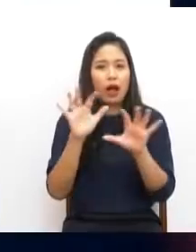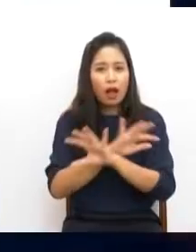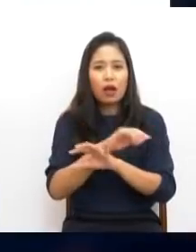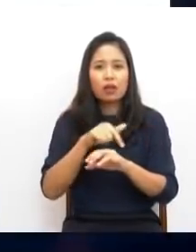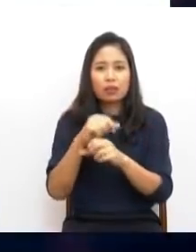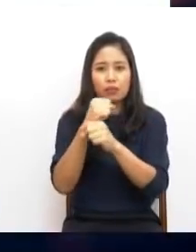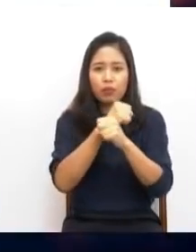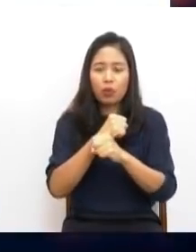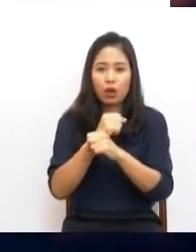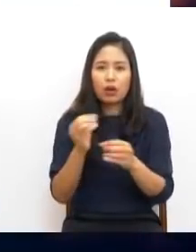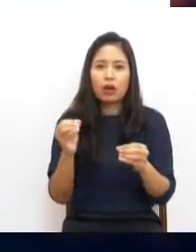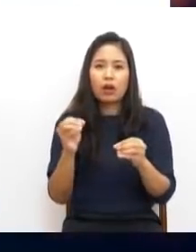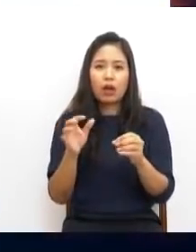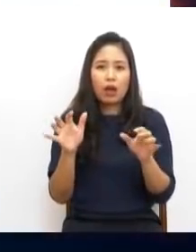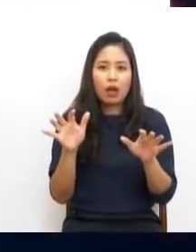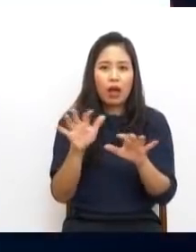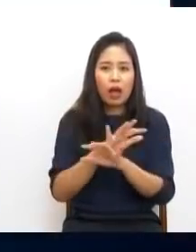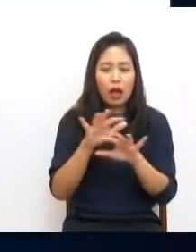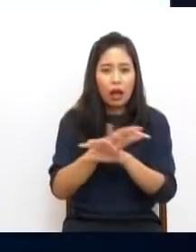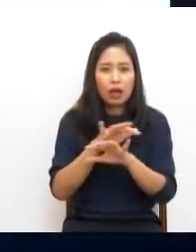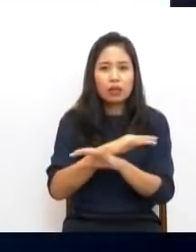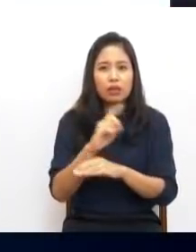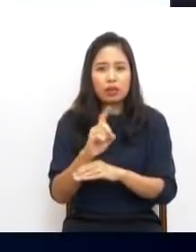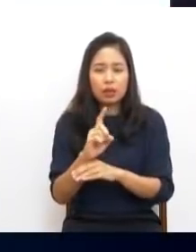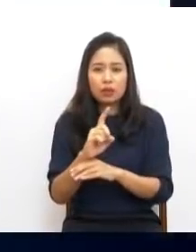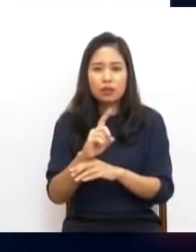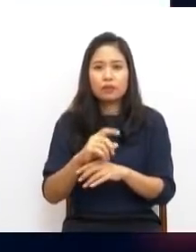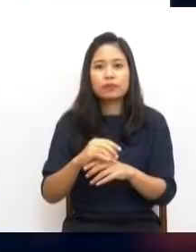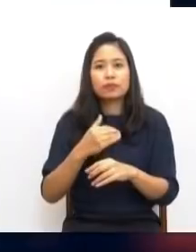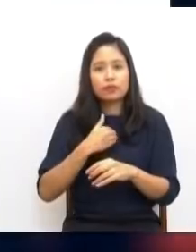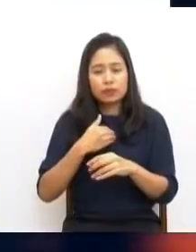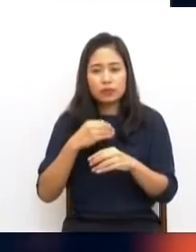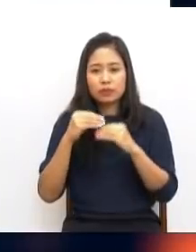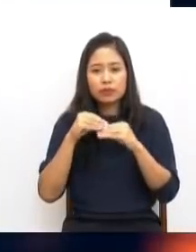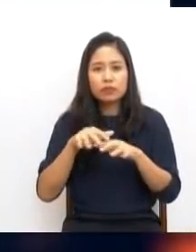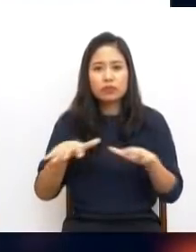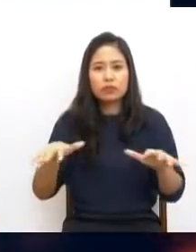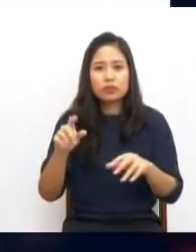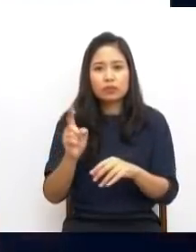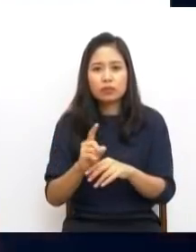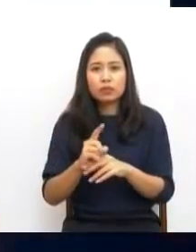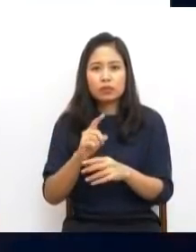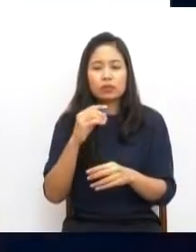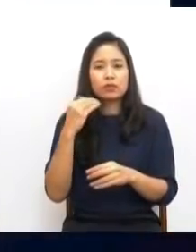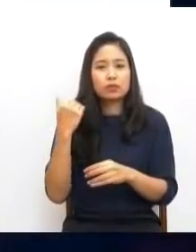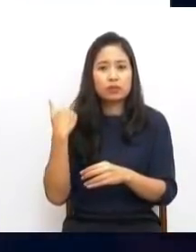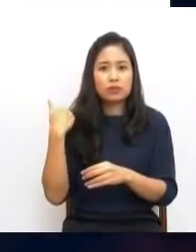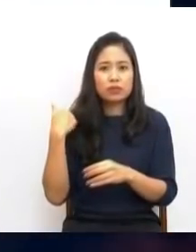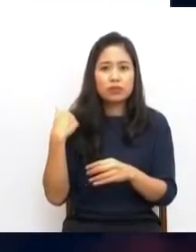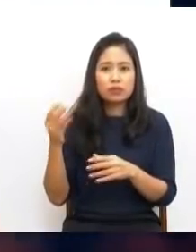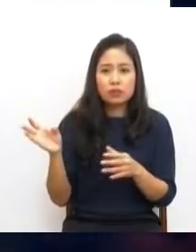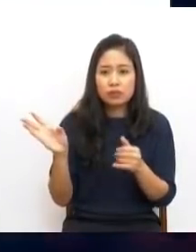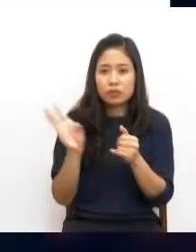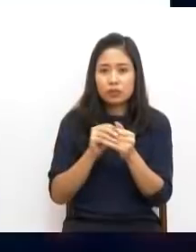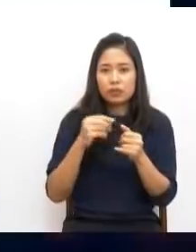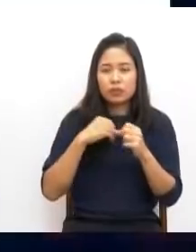ต้องบอกว่าช่วงที่ระบาดของ RSV เนี่ยจะอยู่ช่วงปลายฝนต้นหนาวของแต่ละปีค่ะเพราะฉะนั้นเลยถ้าเกิดช่วงระยะเวลาช่วงปลายฝนต้นหนา